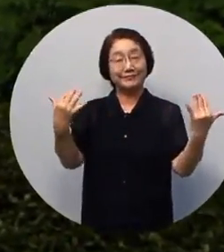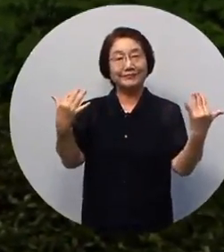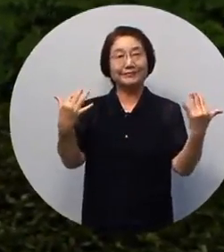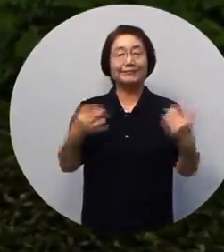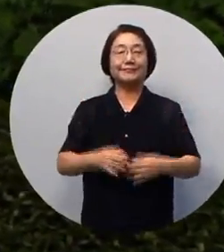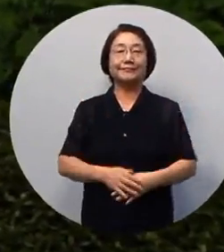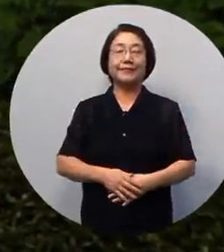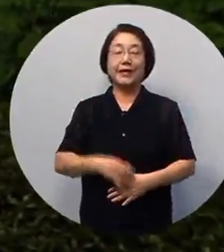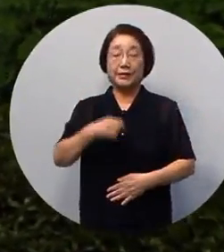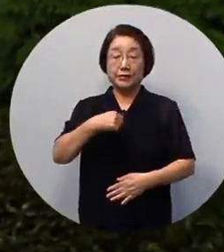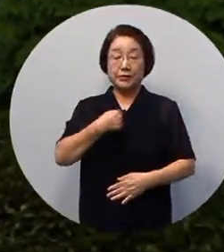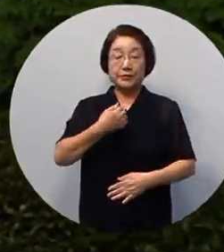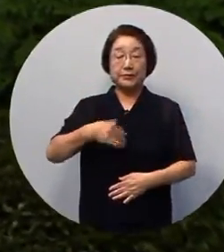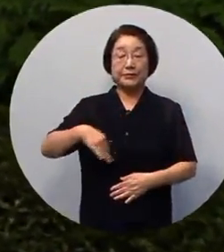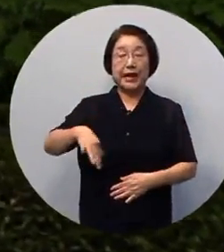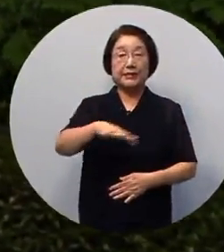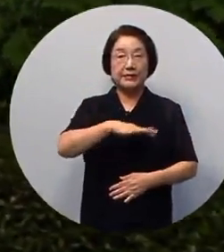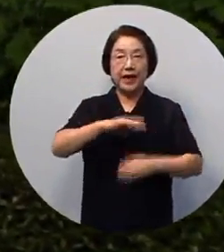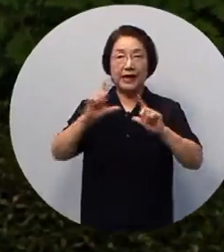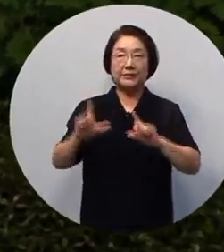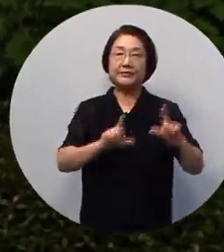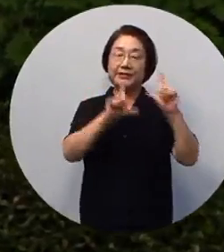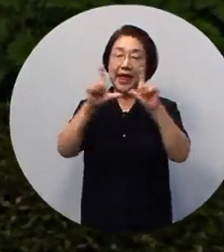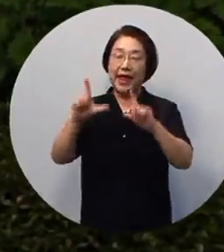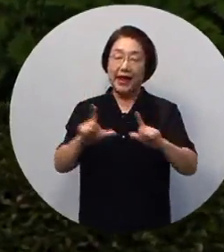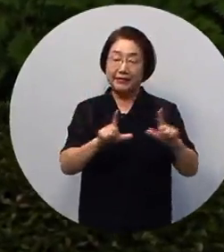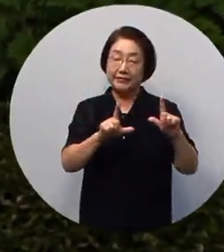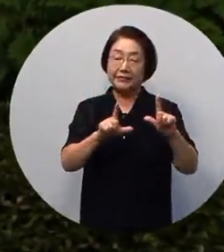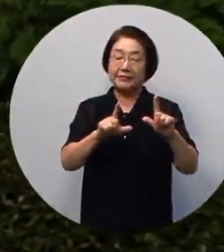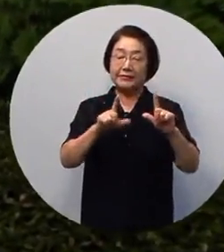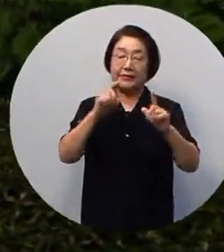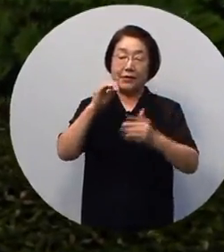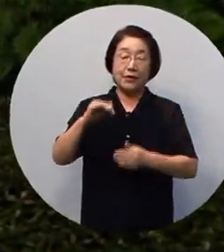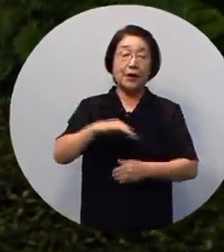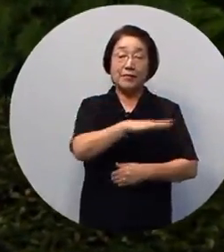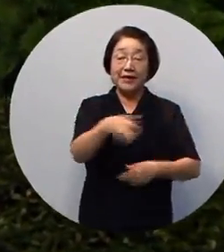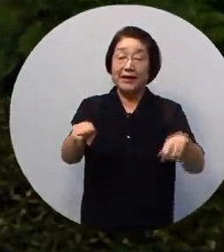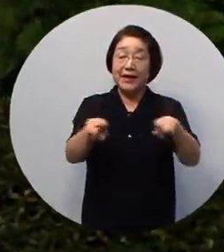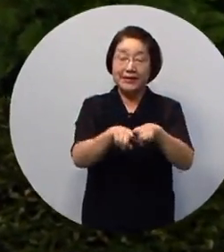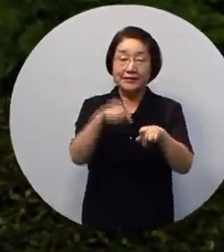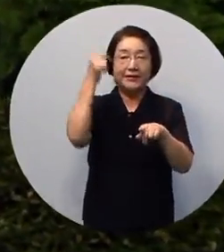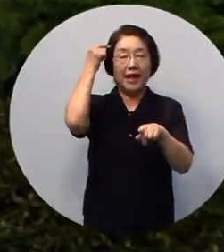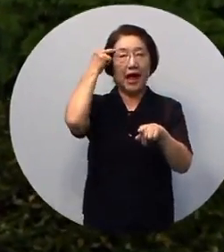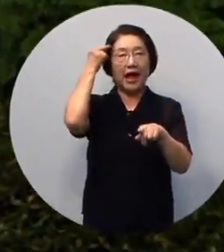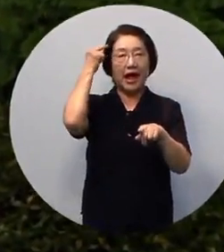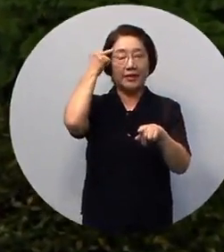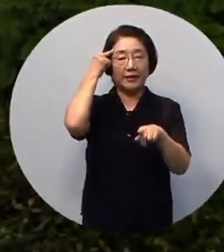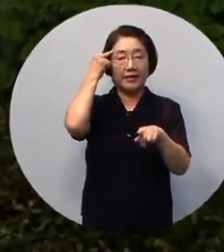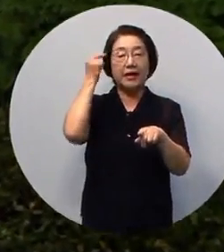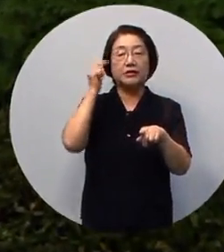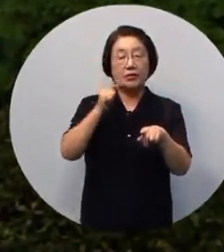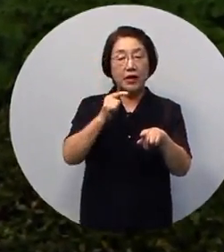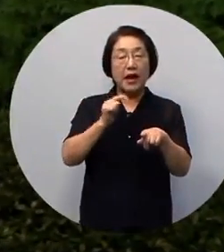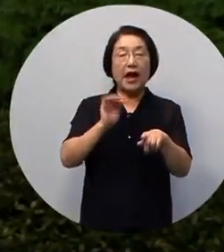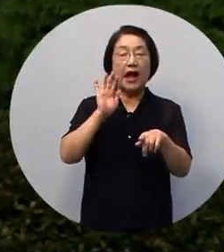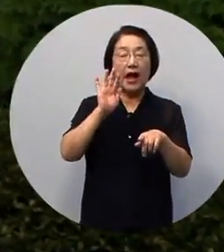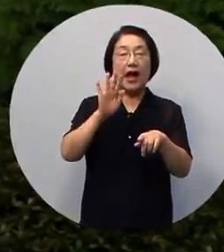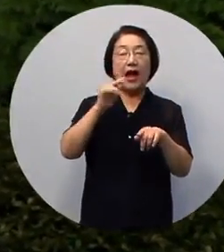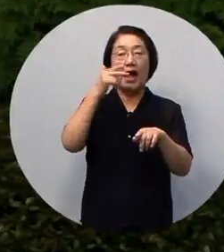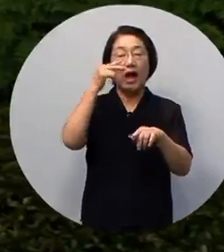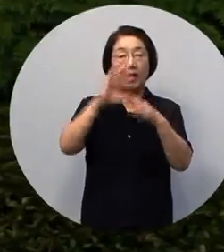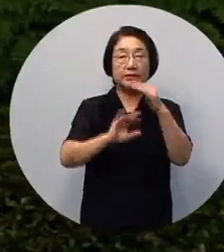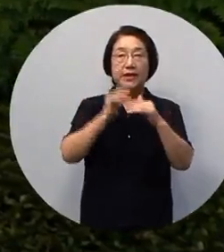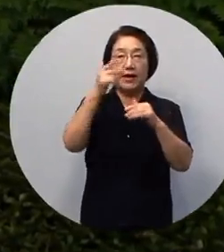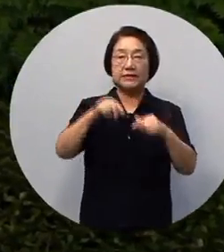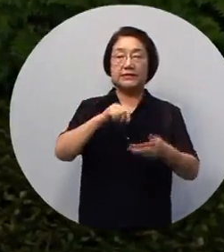ように自分たちが住んでいる街のことをみんなで一緒になって考えていく、そしてそれがゆくゆくは市政に反映